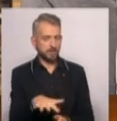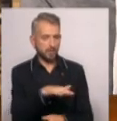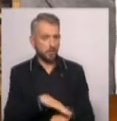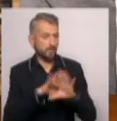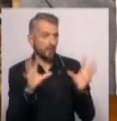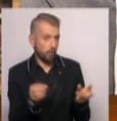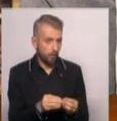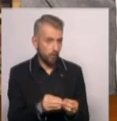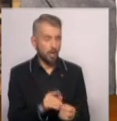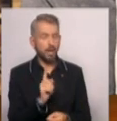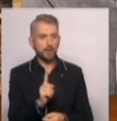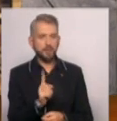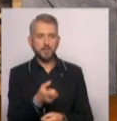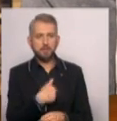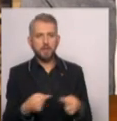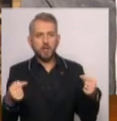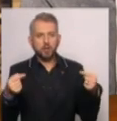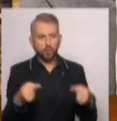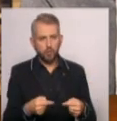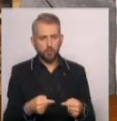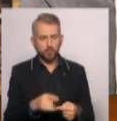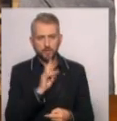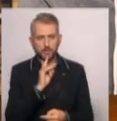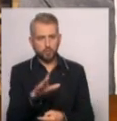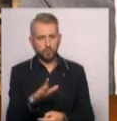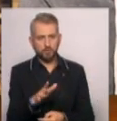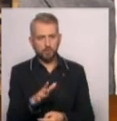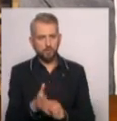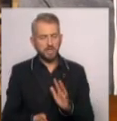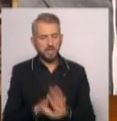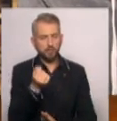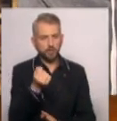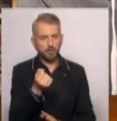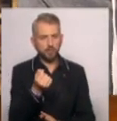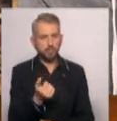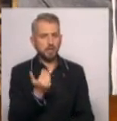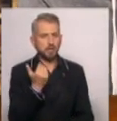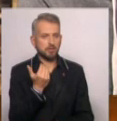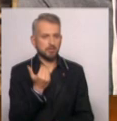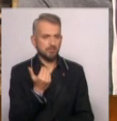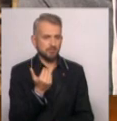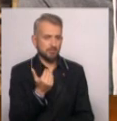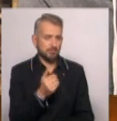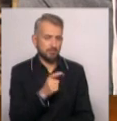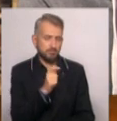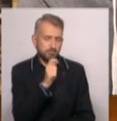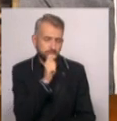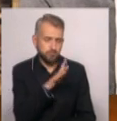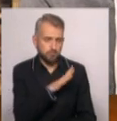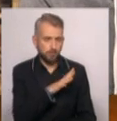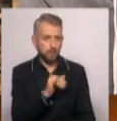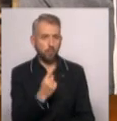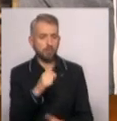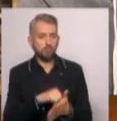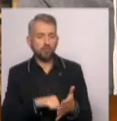цілому, але ми точно не будемо підтримувати їх ні в якому разі, і однією з причин